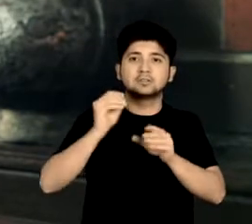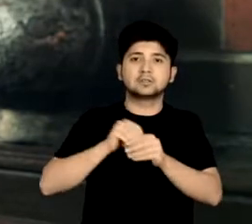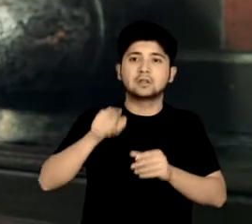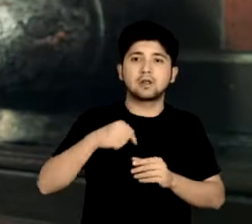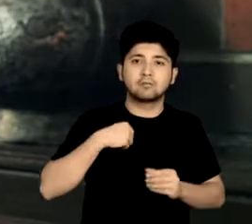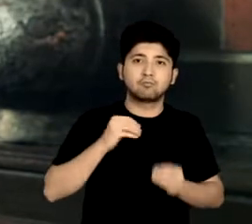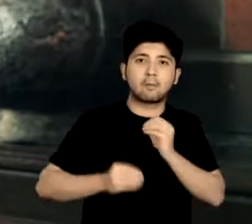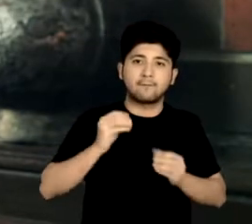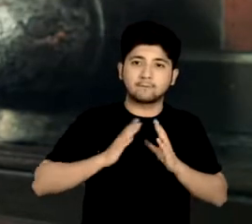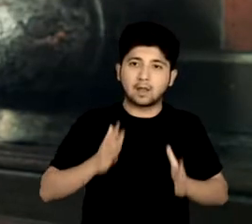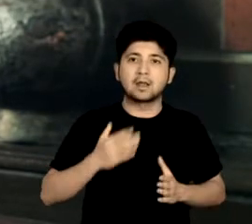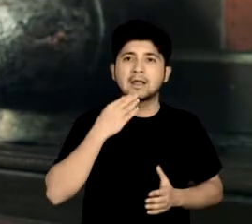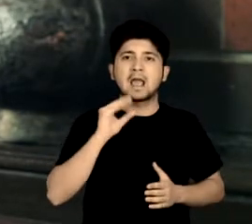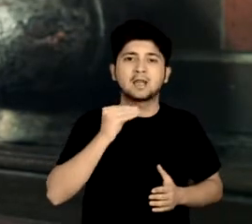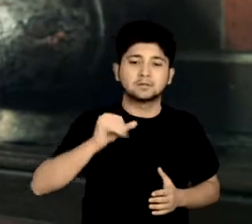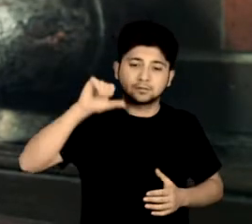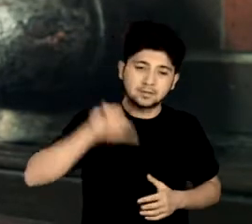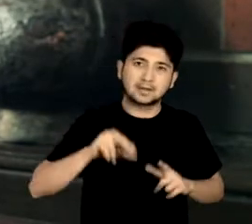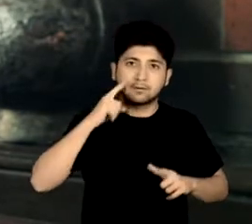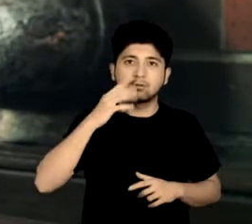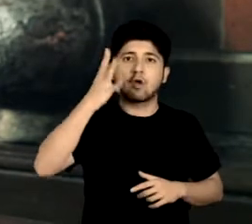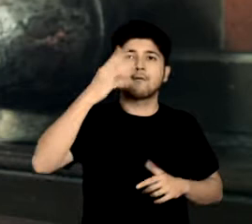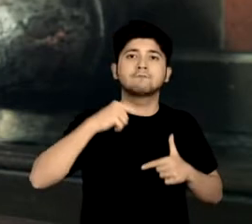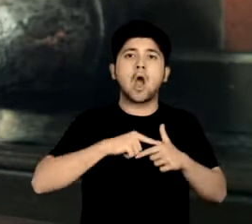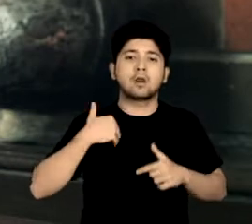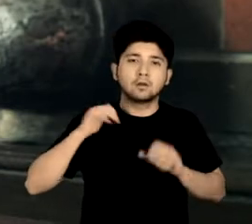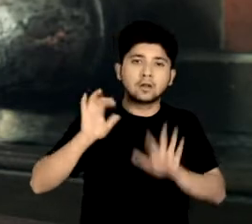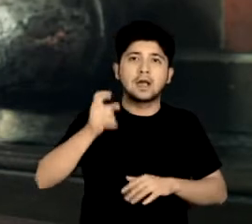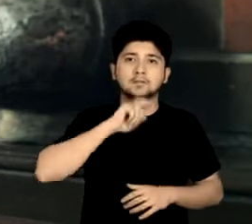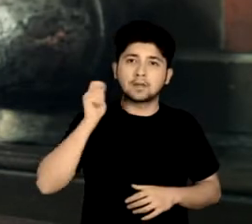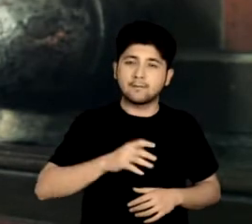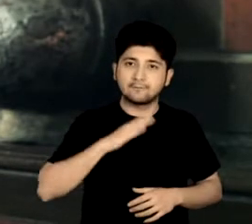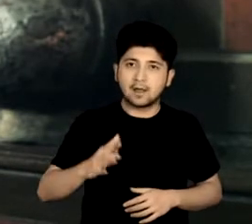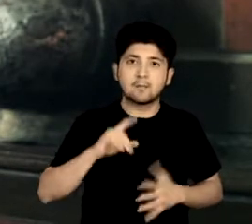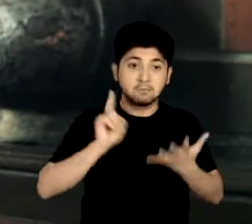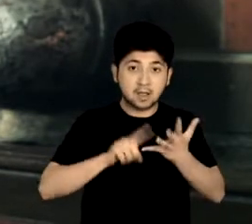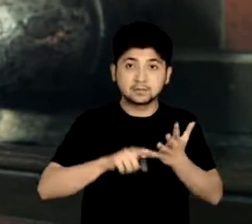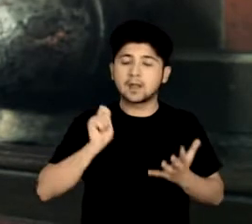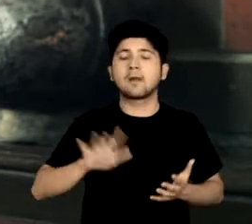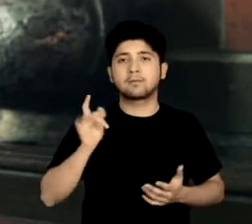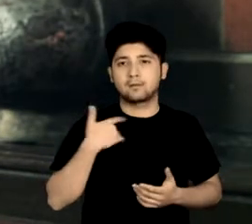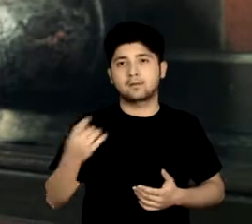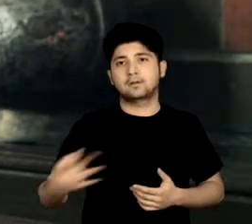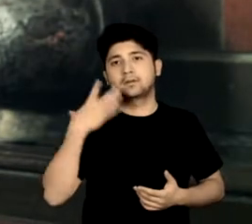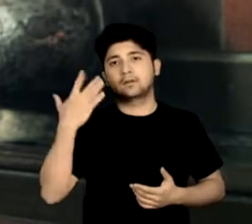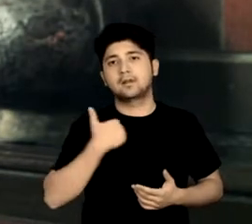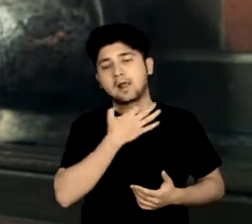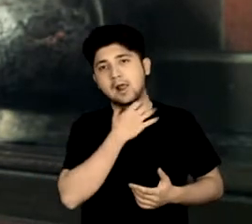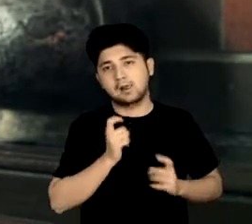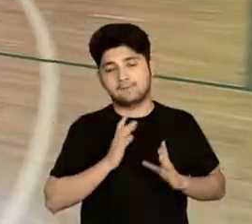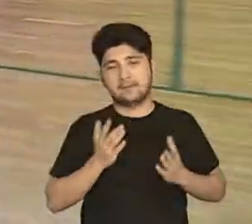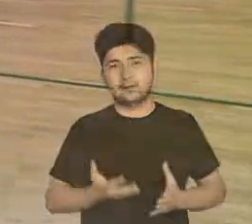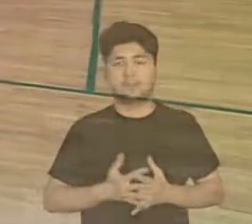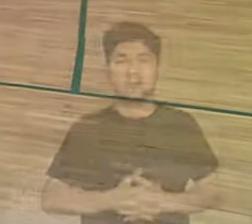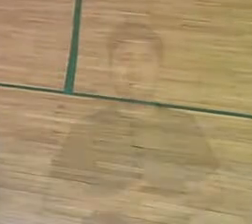beni malum genç oyuncu. Hırsına yenik düşe 4 faul yapmıştım. Allah'tan 5.sini yapmadım yoksa bittiğimiz anda.